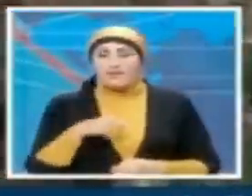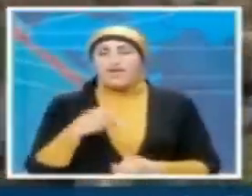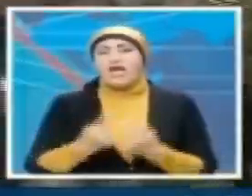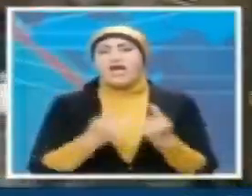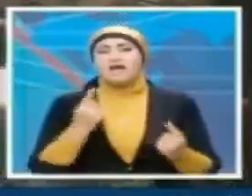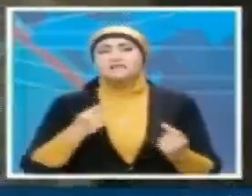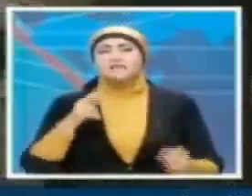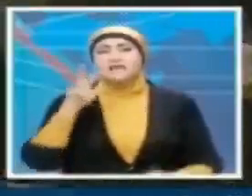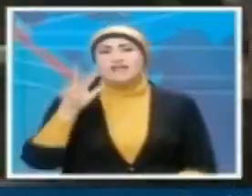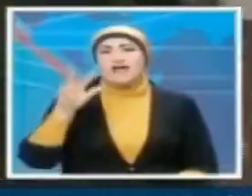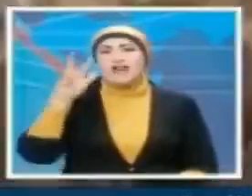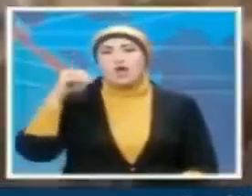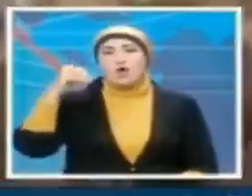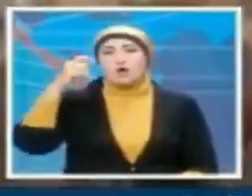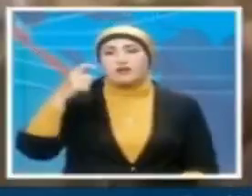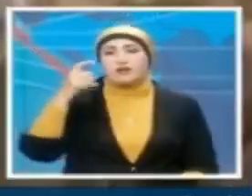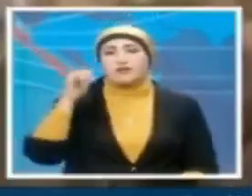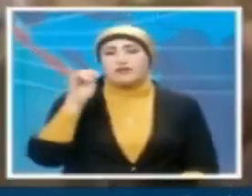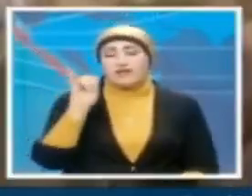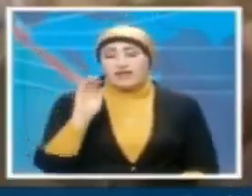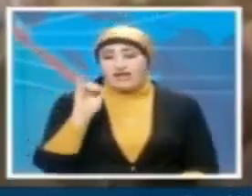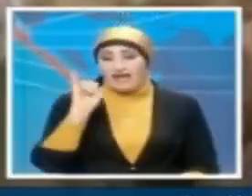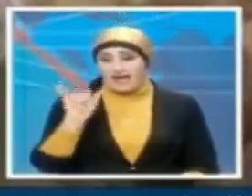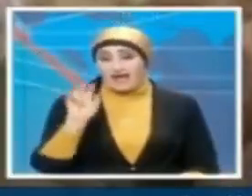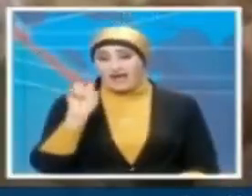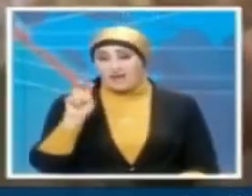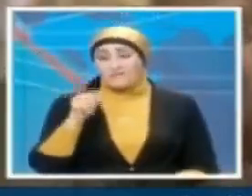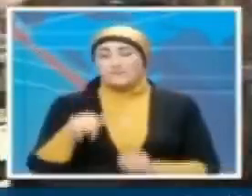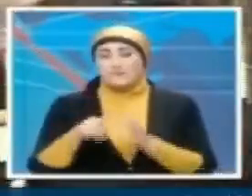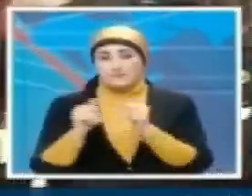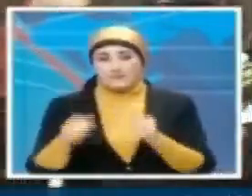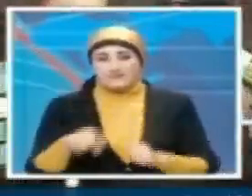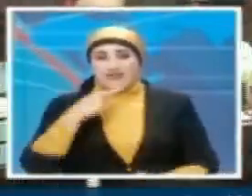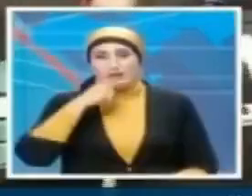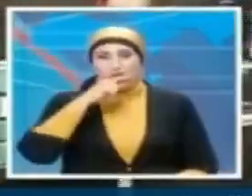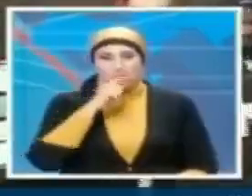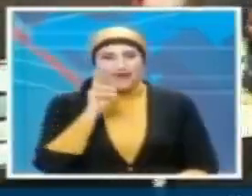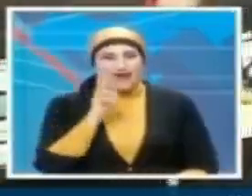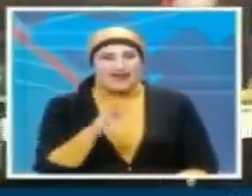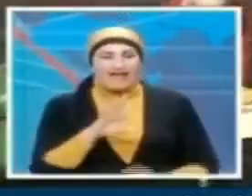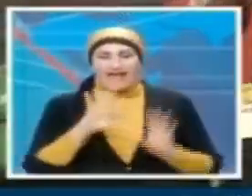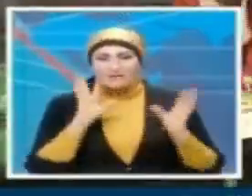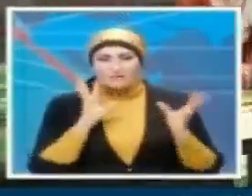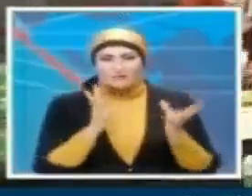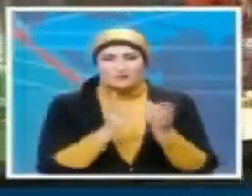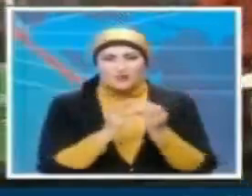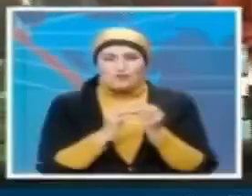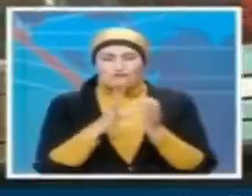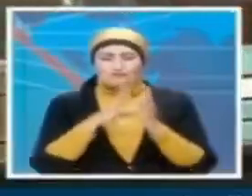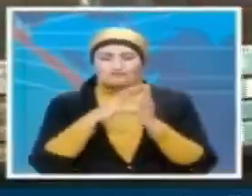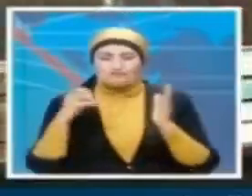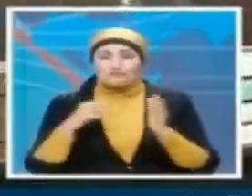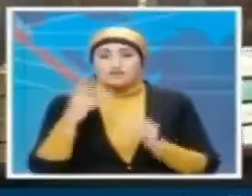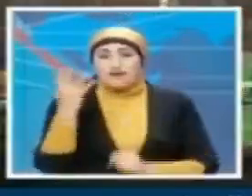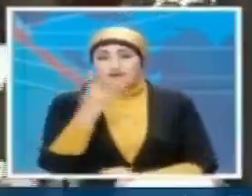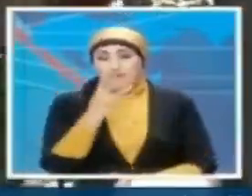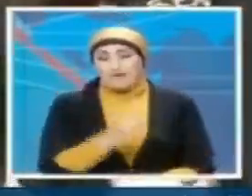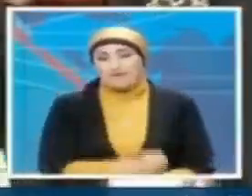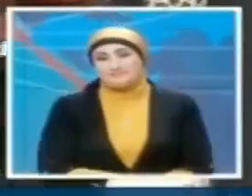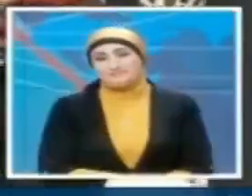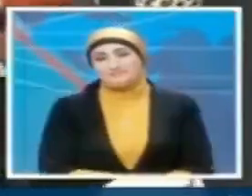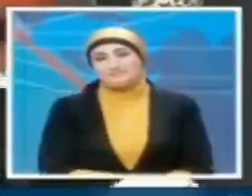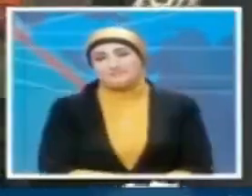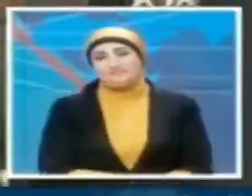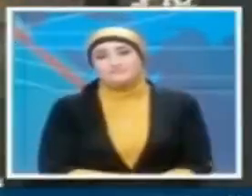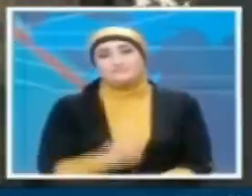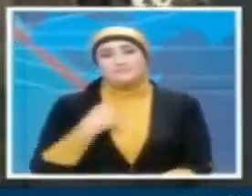الحرية بالقاهرة فعاليات مهرجان القاهرة الدولي للتمور في نسخته الرابعة. احنا حريصين